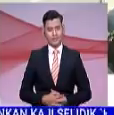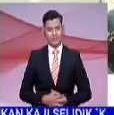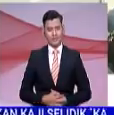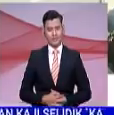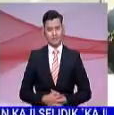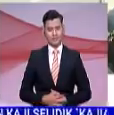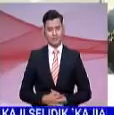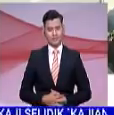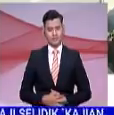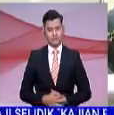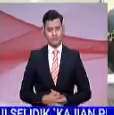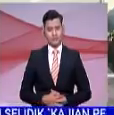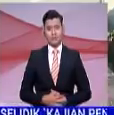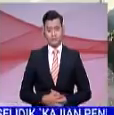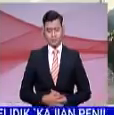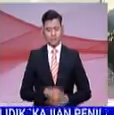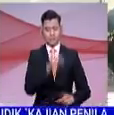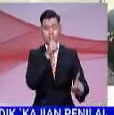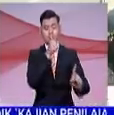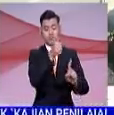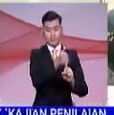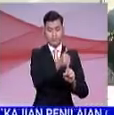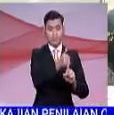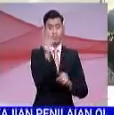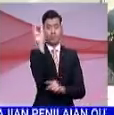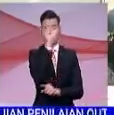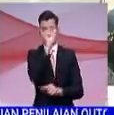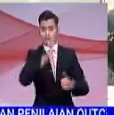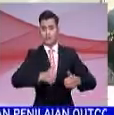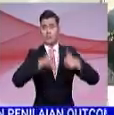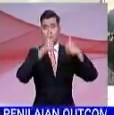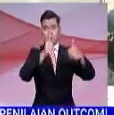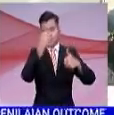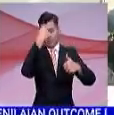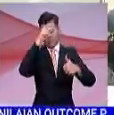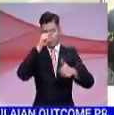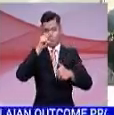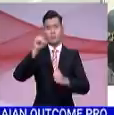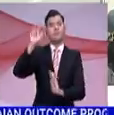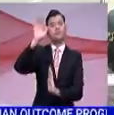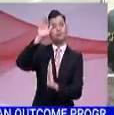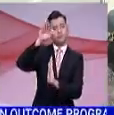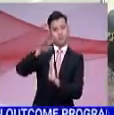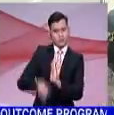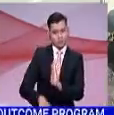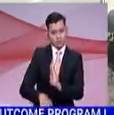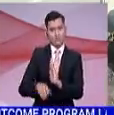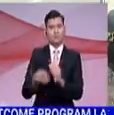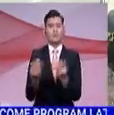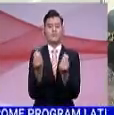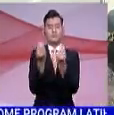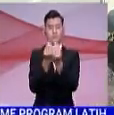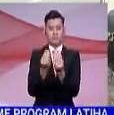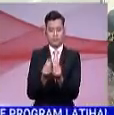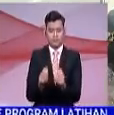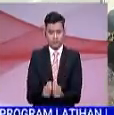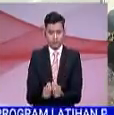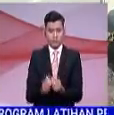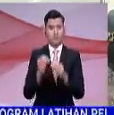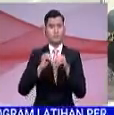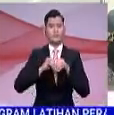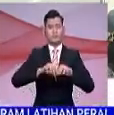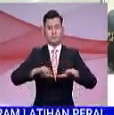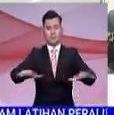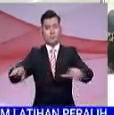Apa yang dimuangkan oleh kerajaan tu memang baguslah untuk meredakan keadaan balik semula, sebab kita tengok kes sekarang makin meningkat kan.